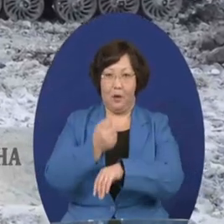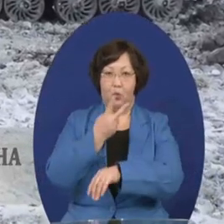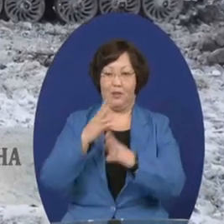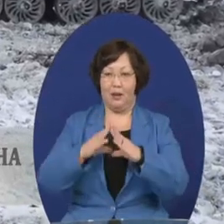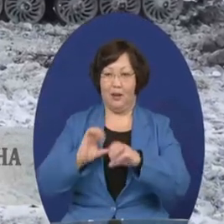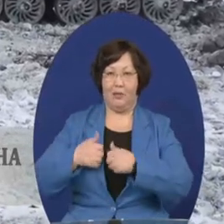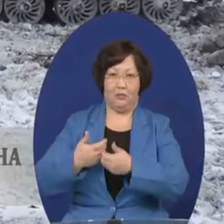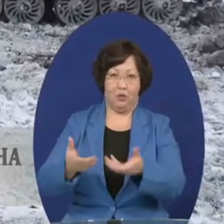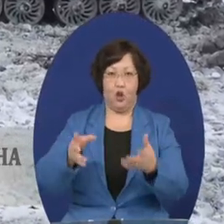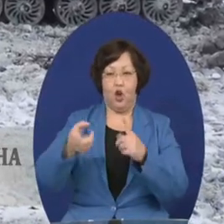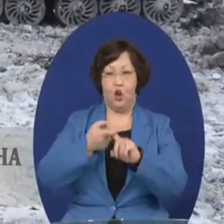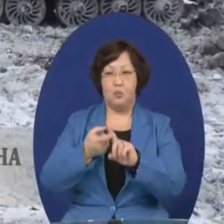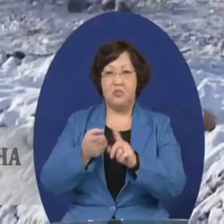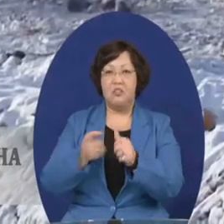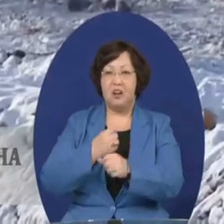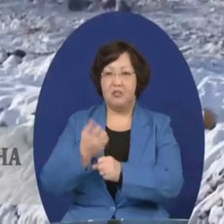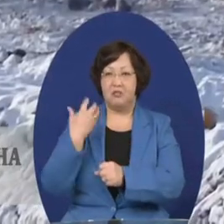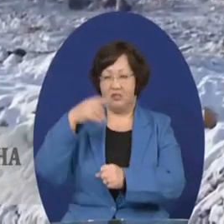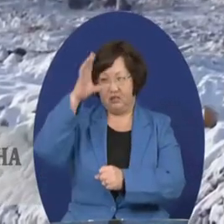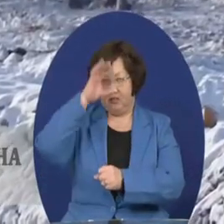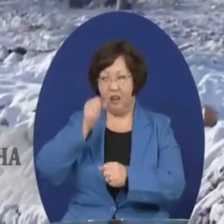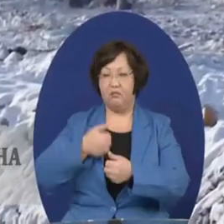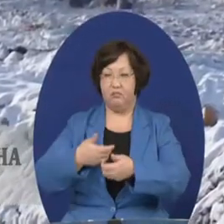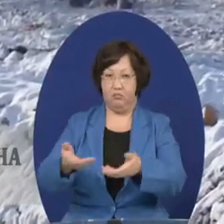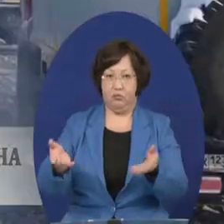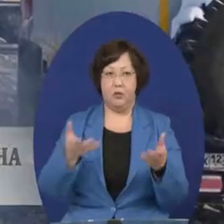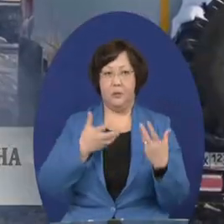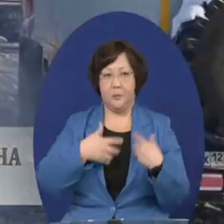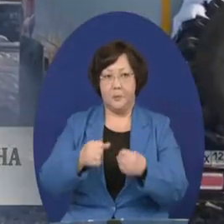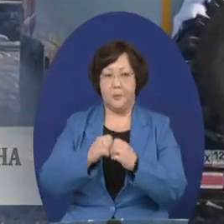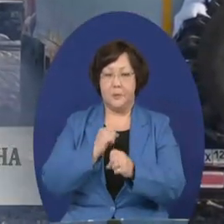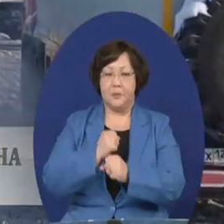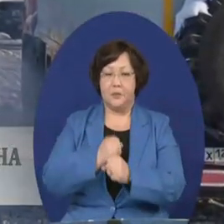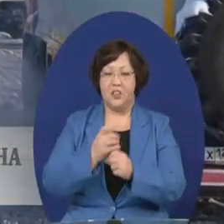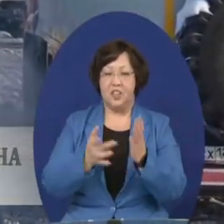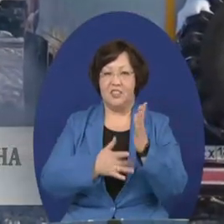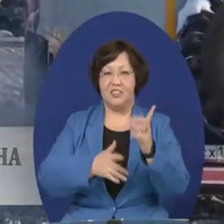даалгаврыг холбогдох сайд нарт өглөө. Техник эдийн засгийн үндэслэлийн дагуу 2024 он хүртэл